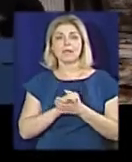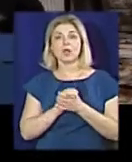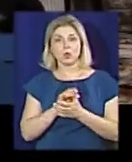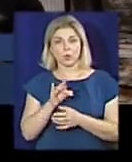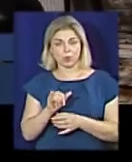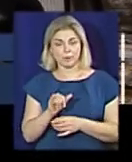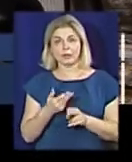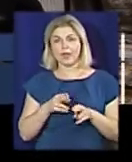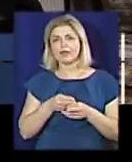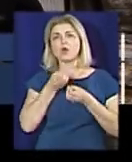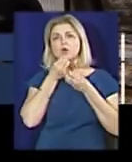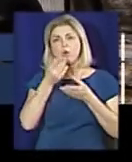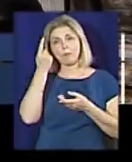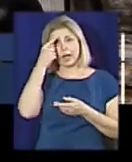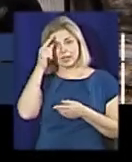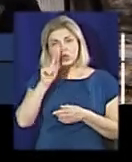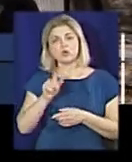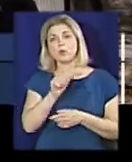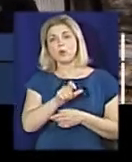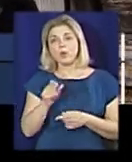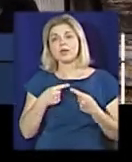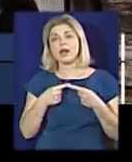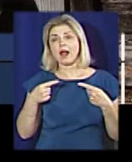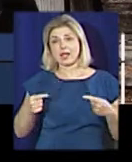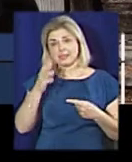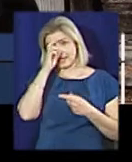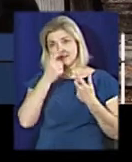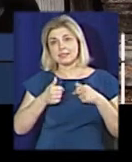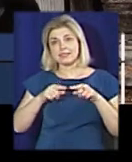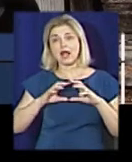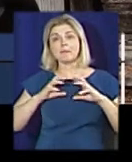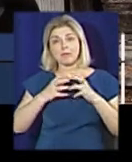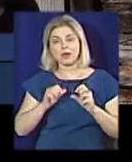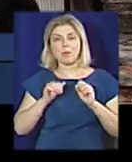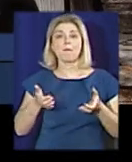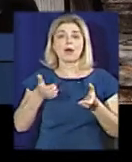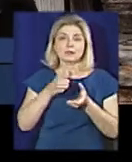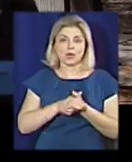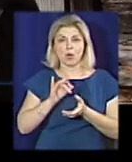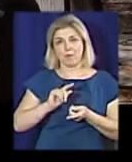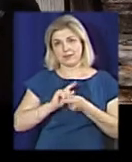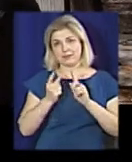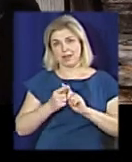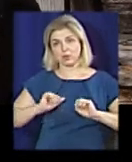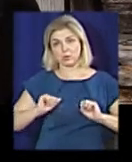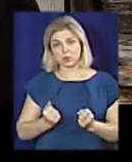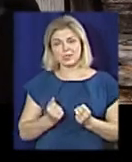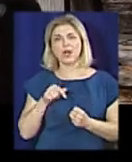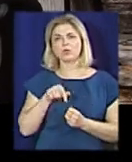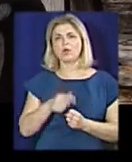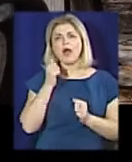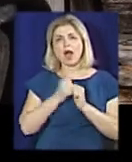Тому що це добра ідея, щоб люди з різних країн світу тут могли познайомитися і стати друзями. Щодня в будь-яку пору року тут